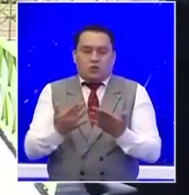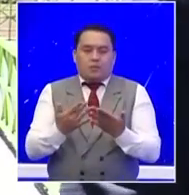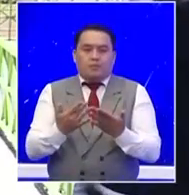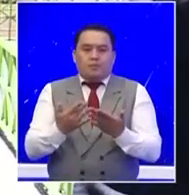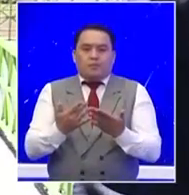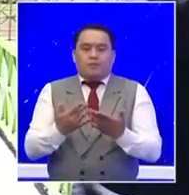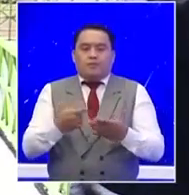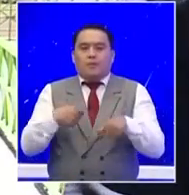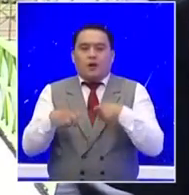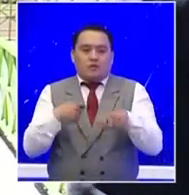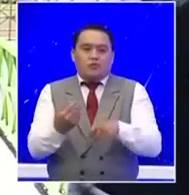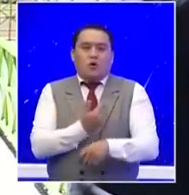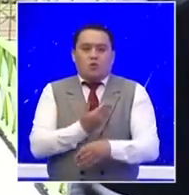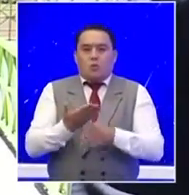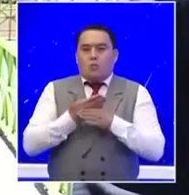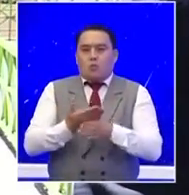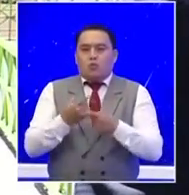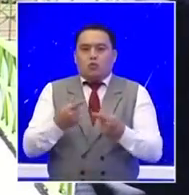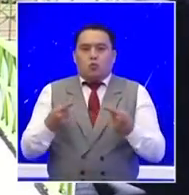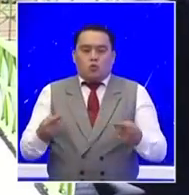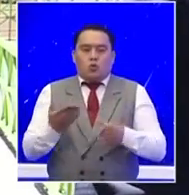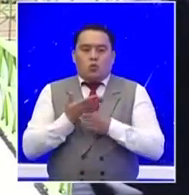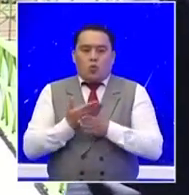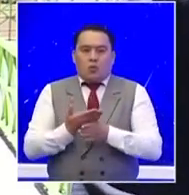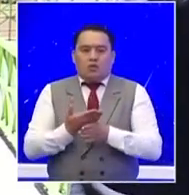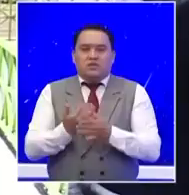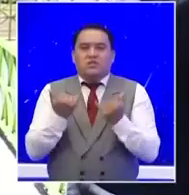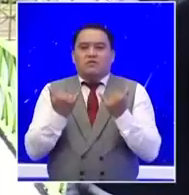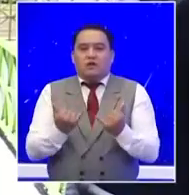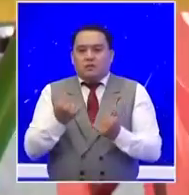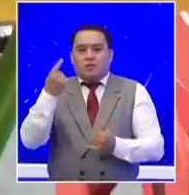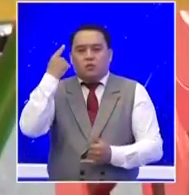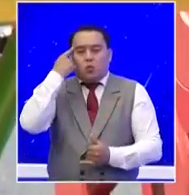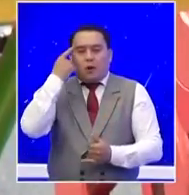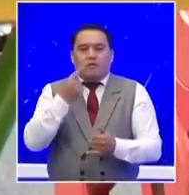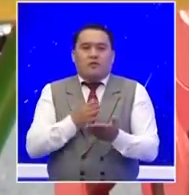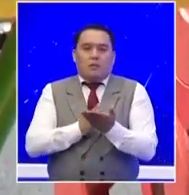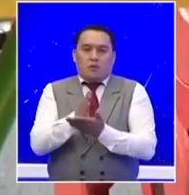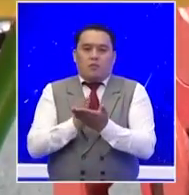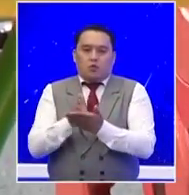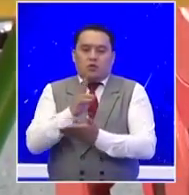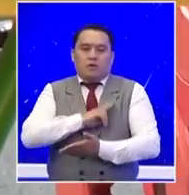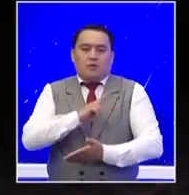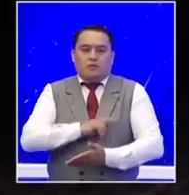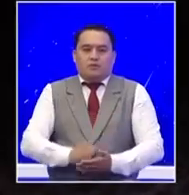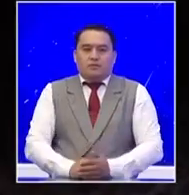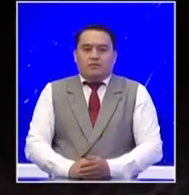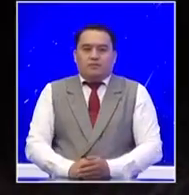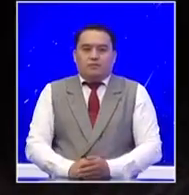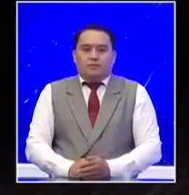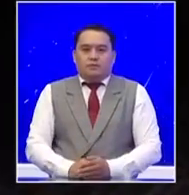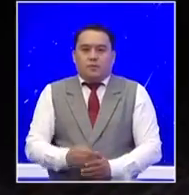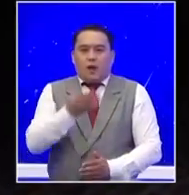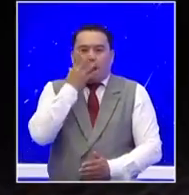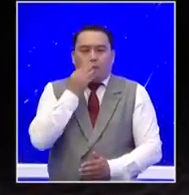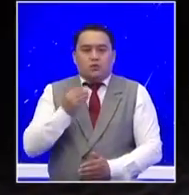Помимо продовольствия, мы хотим оказывать и другую помощь. Сейчас продумываем, в каком направлении будем двигаться. В Алматинской области